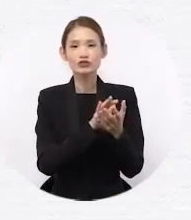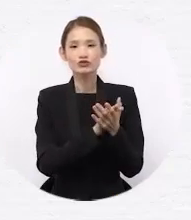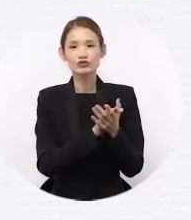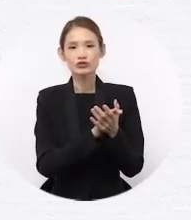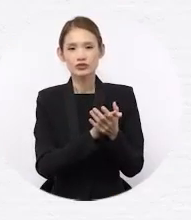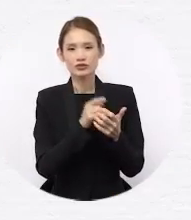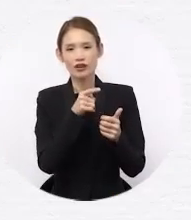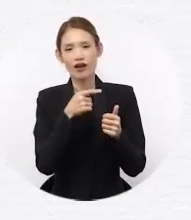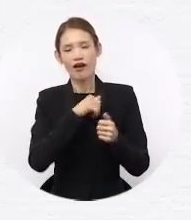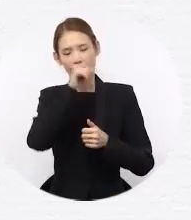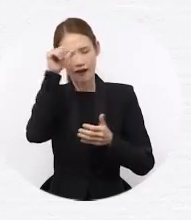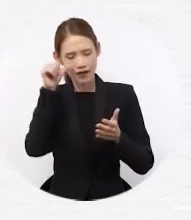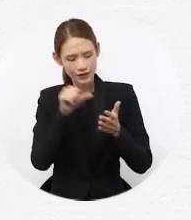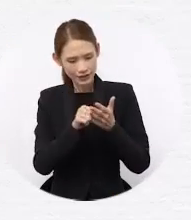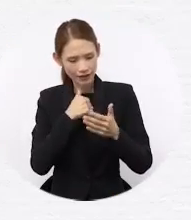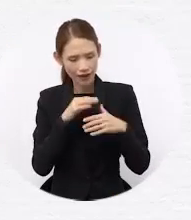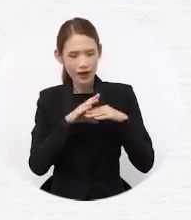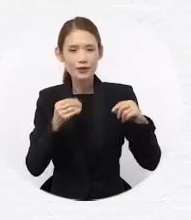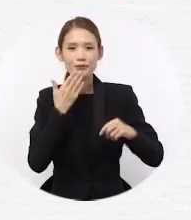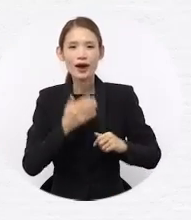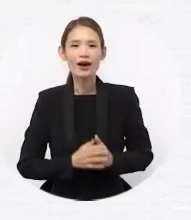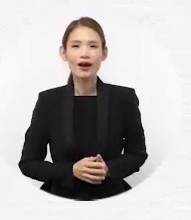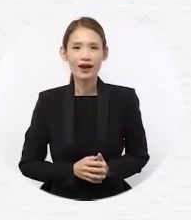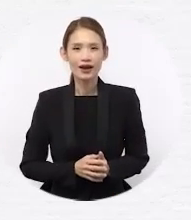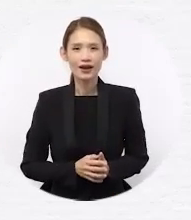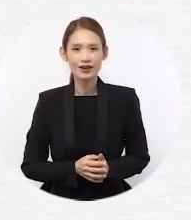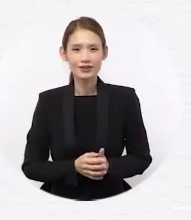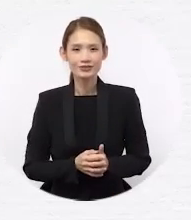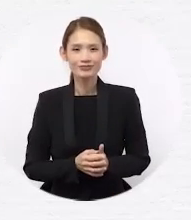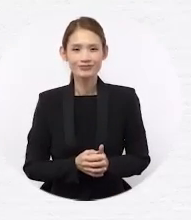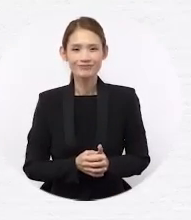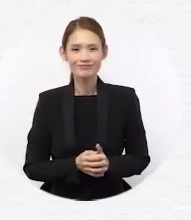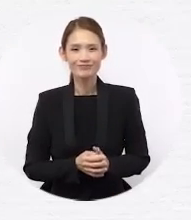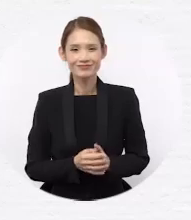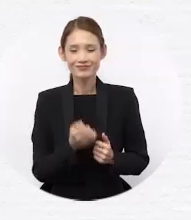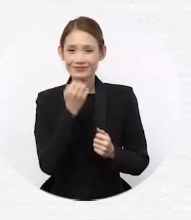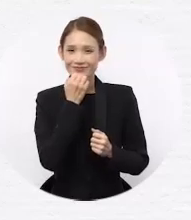그럼 친구들이 저에게 너 때문에 인생이 풀렸다 그러면서